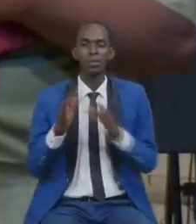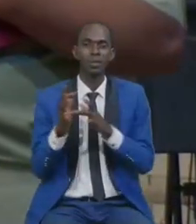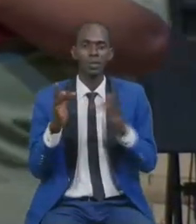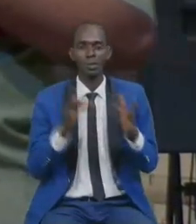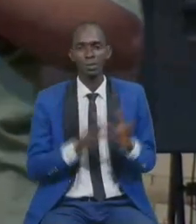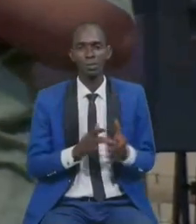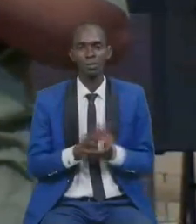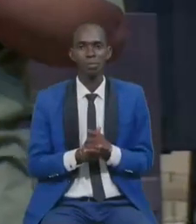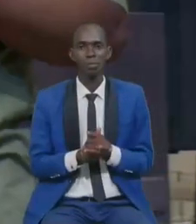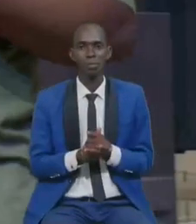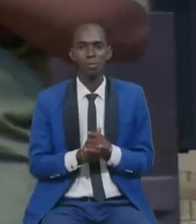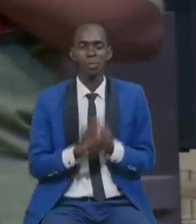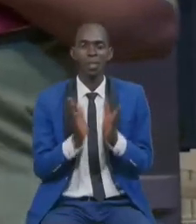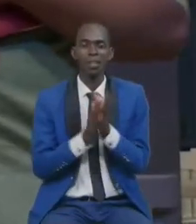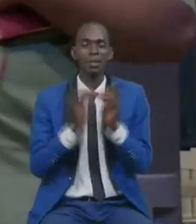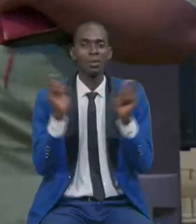Alléluia.